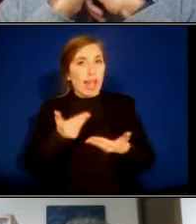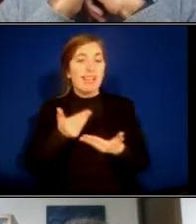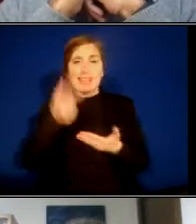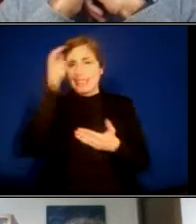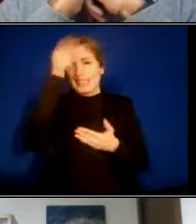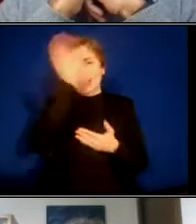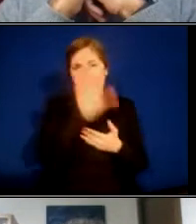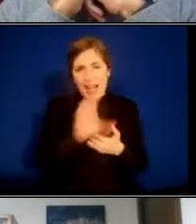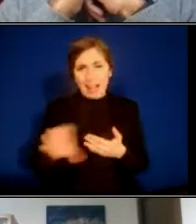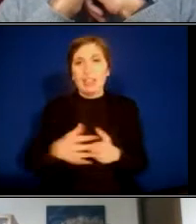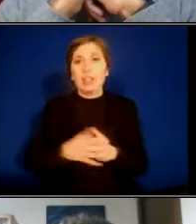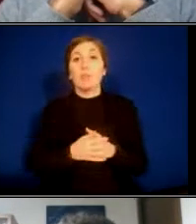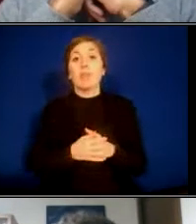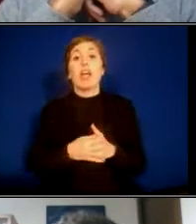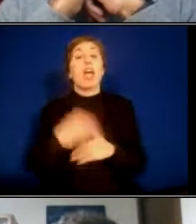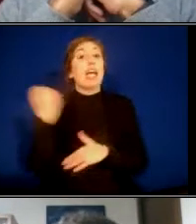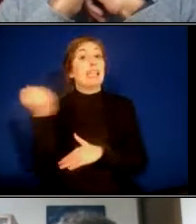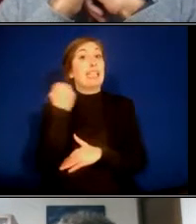di trasporto,